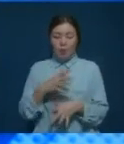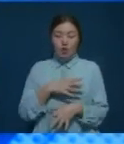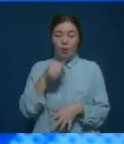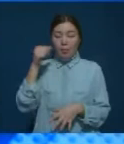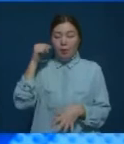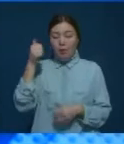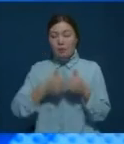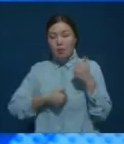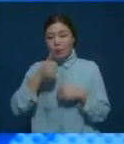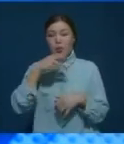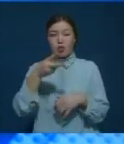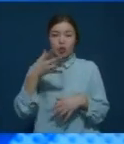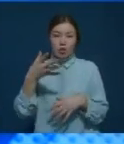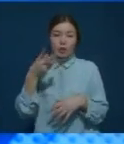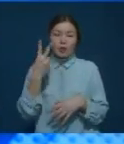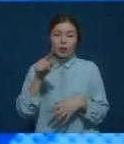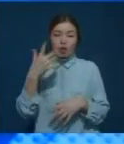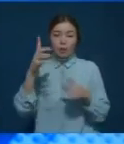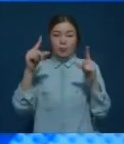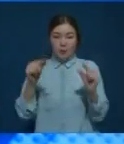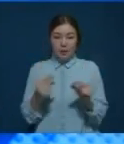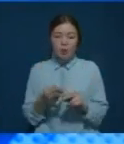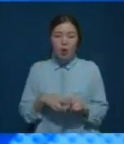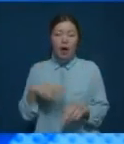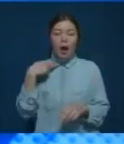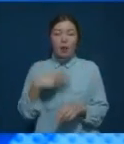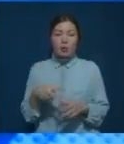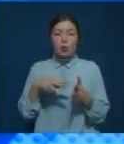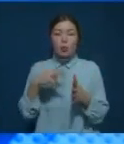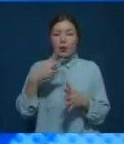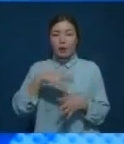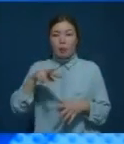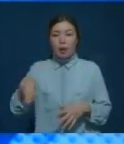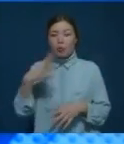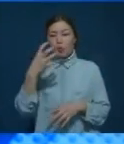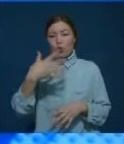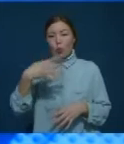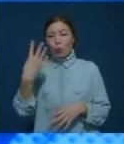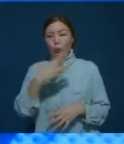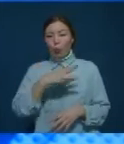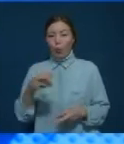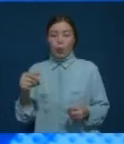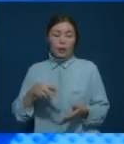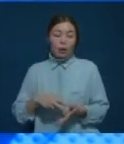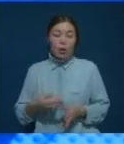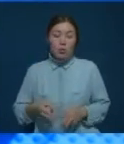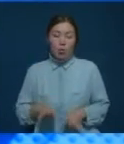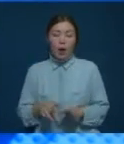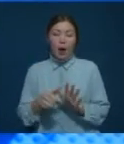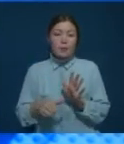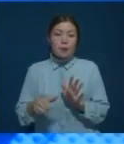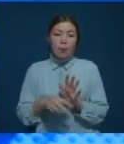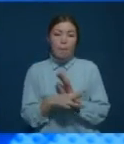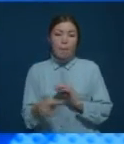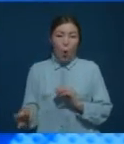салыстырғанда 2,5 есеге аз. Қылмыстық істер бойынша анықталған сома 2 миллиард 454 миллион тенге. Сондай-ақ 66